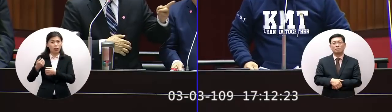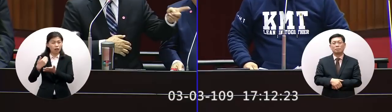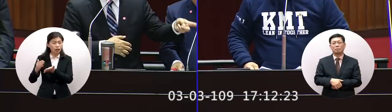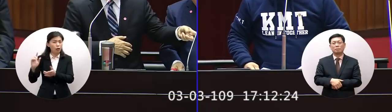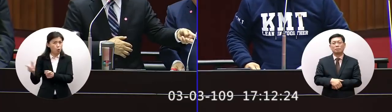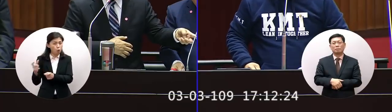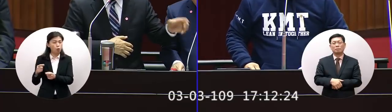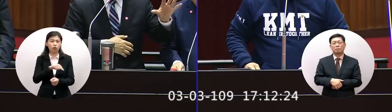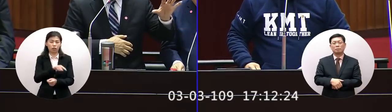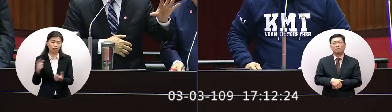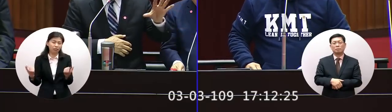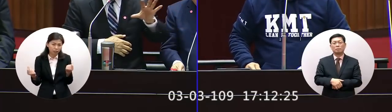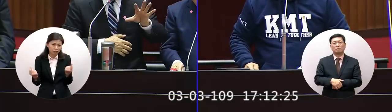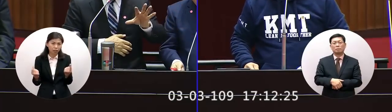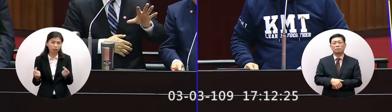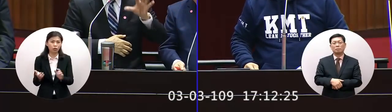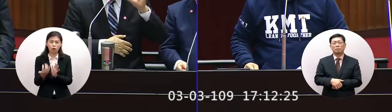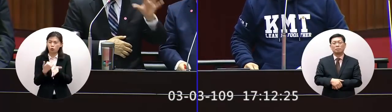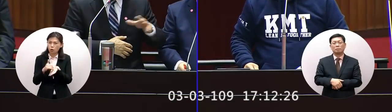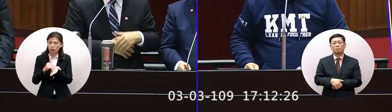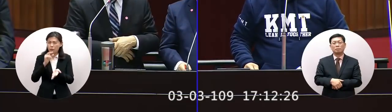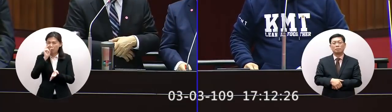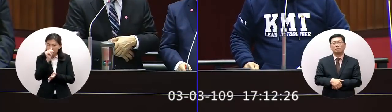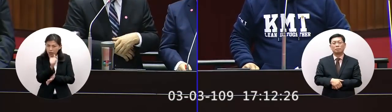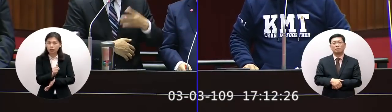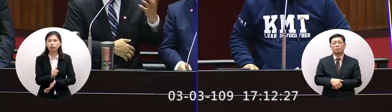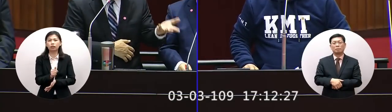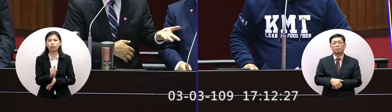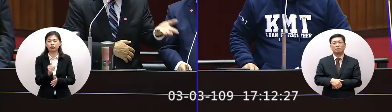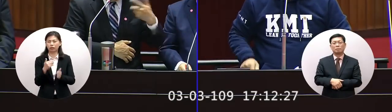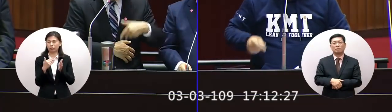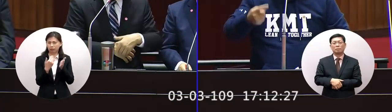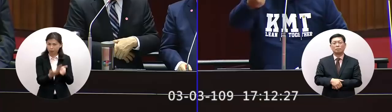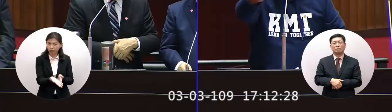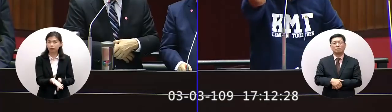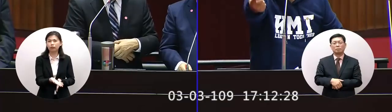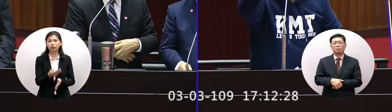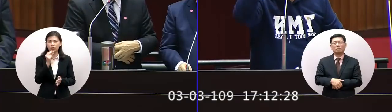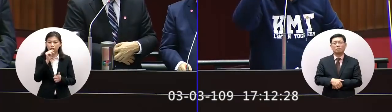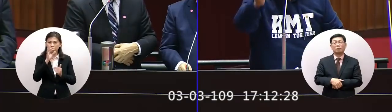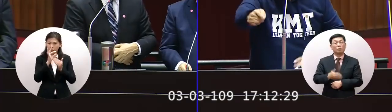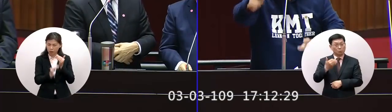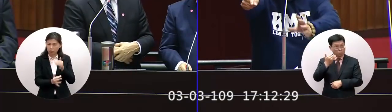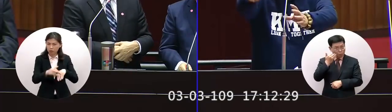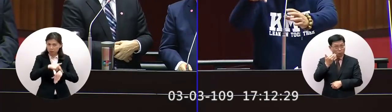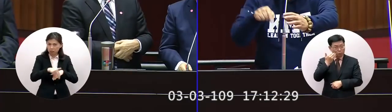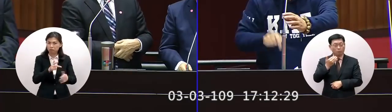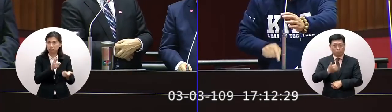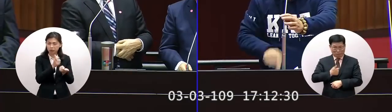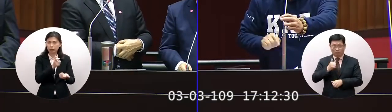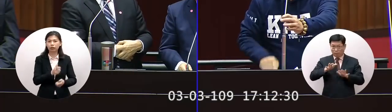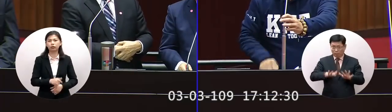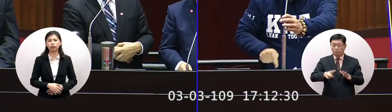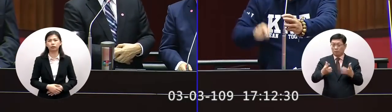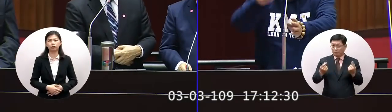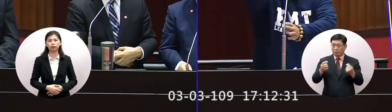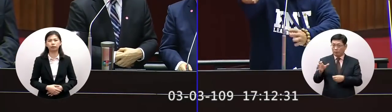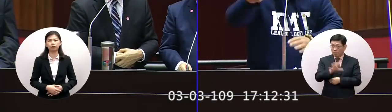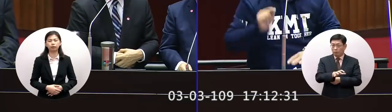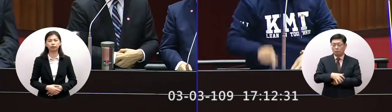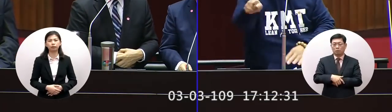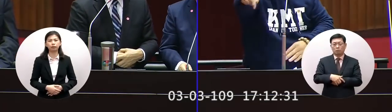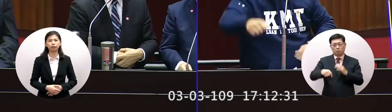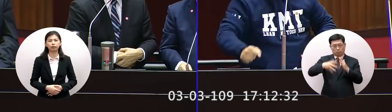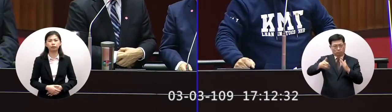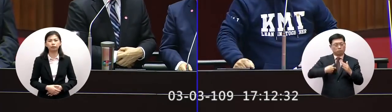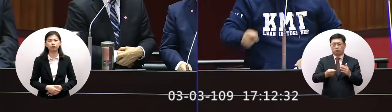呢，拢这预算特别预算的是安尼特别条例。 如果跟今天的都一样，院